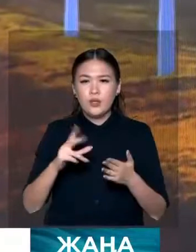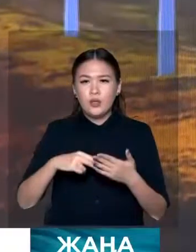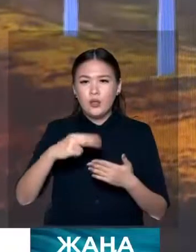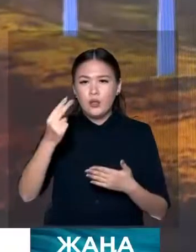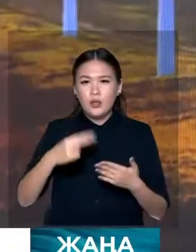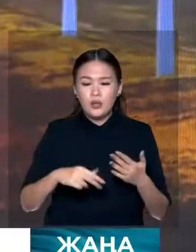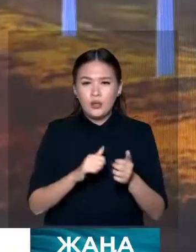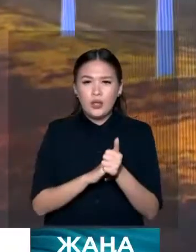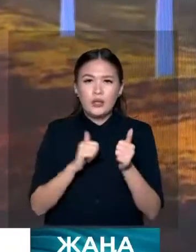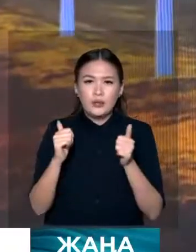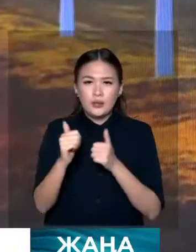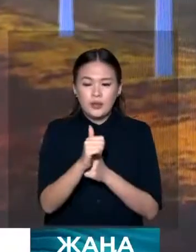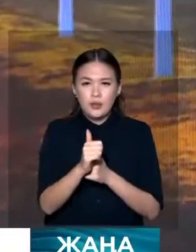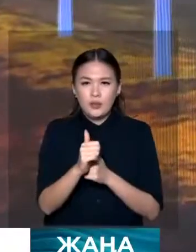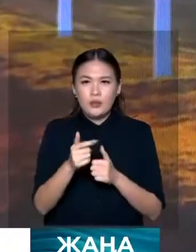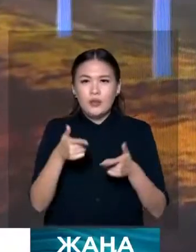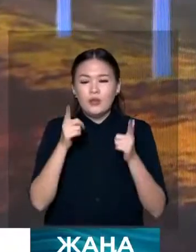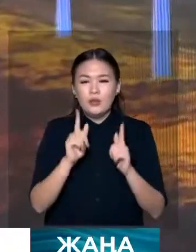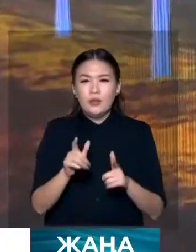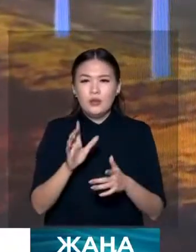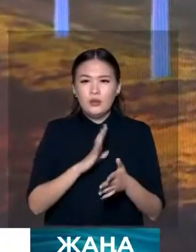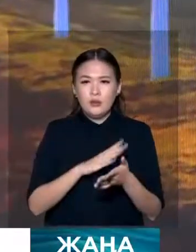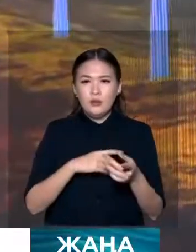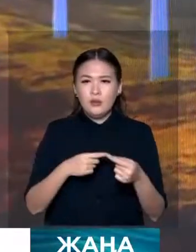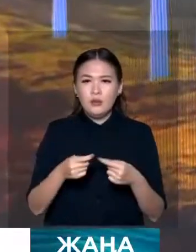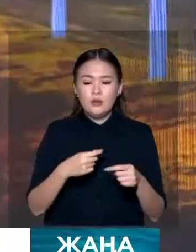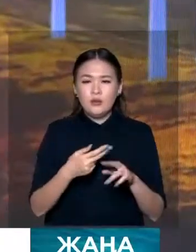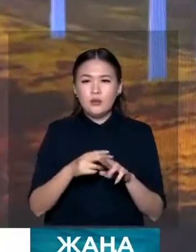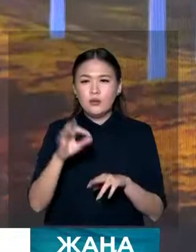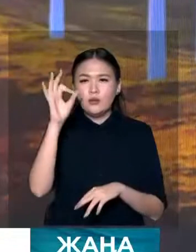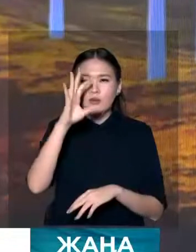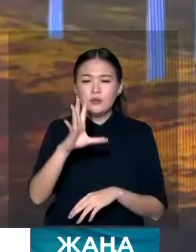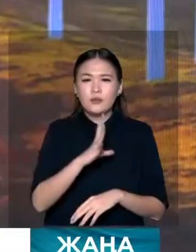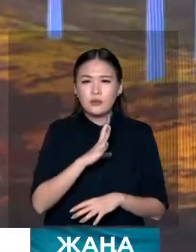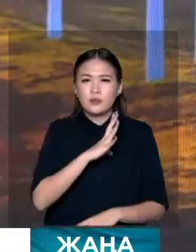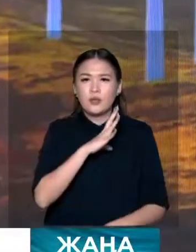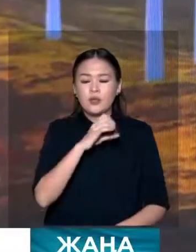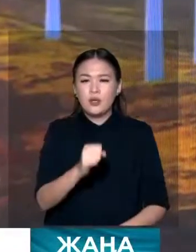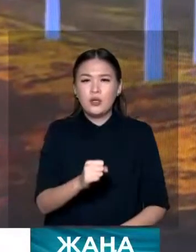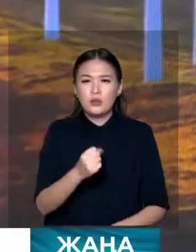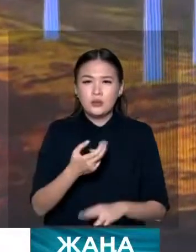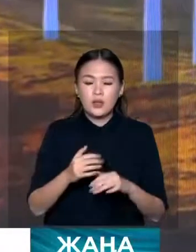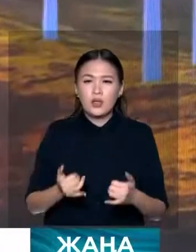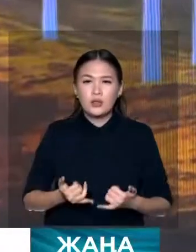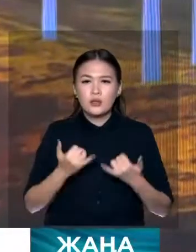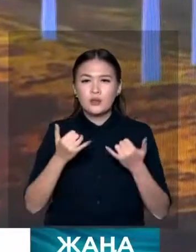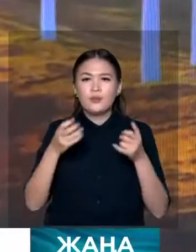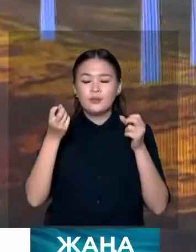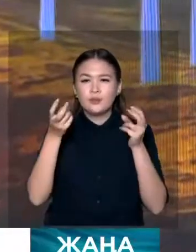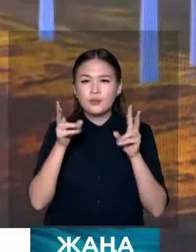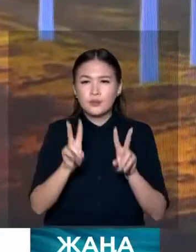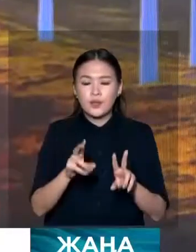қояр алдында келіссөздер жүргізілгенде, соған мүмкін басқа жақтан арнайы специалистер,